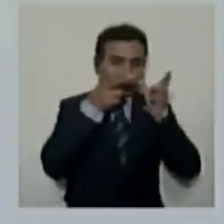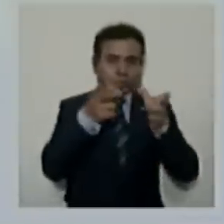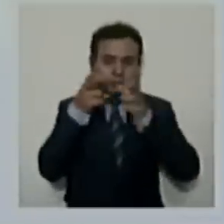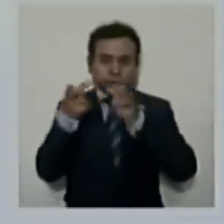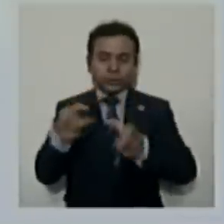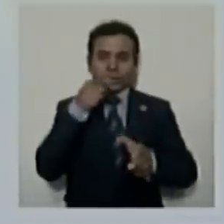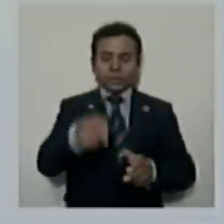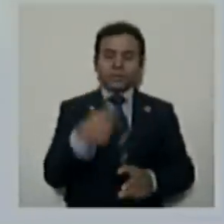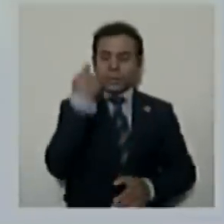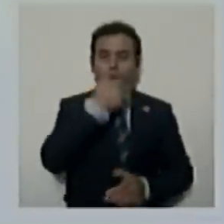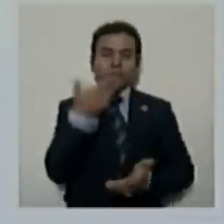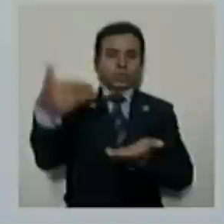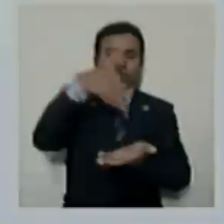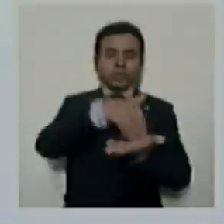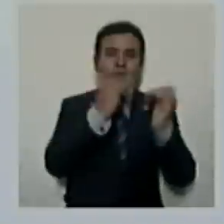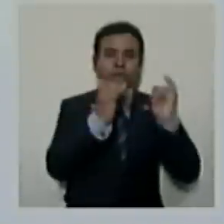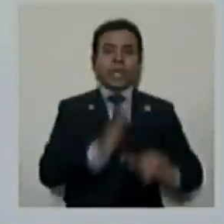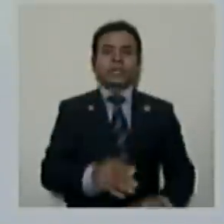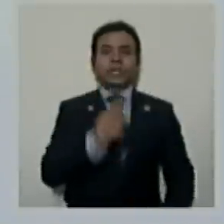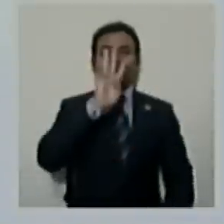বর্তমানে হোম এবং প্রাতিষ্ঠানিক কোয়ারেন্টাইন মিলে